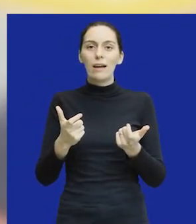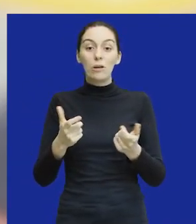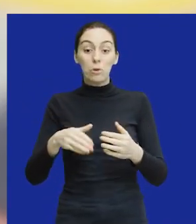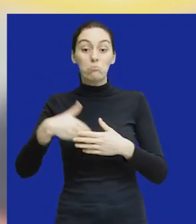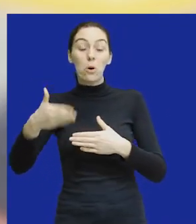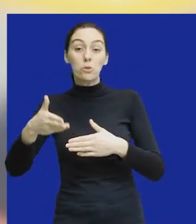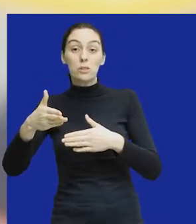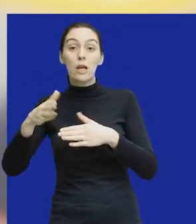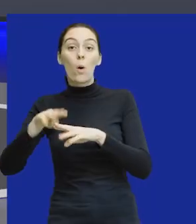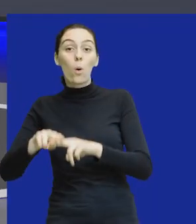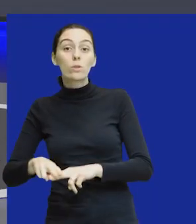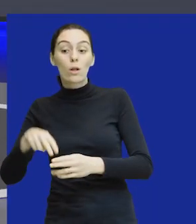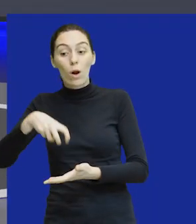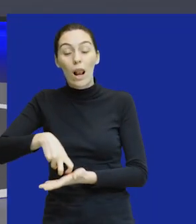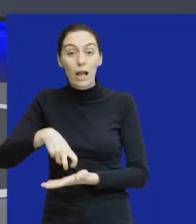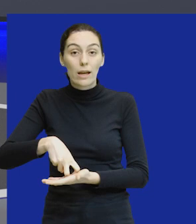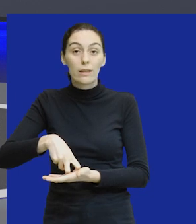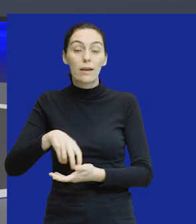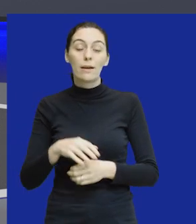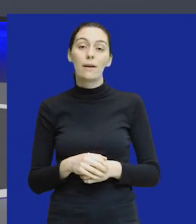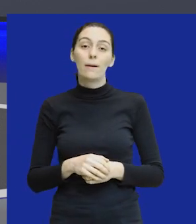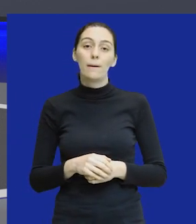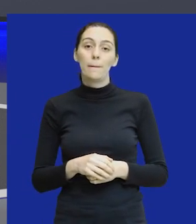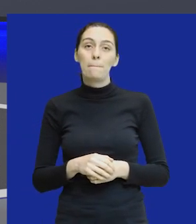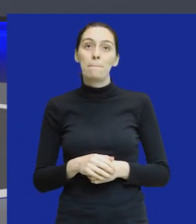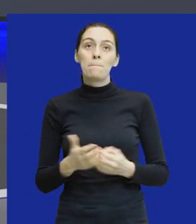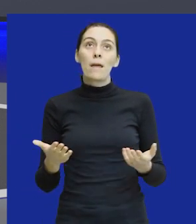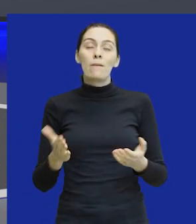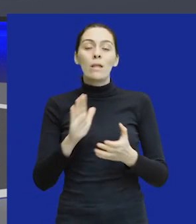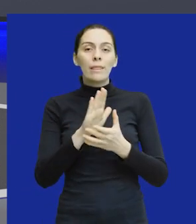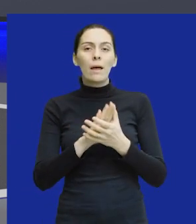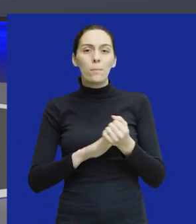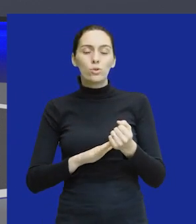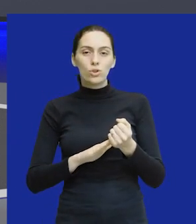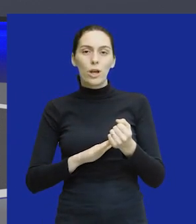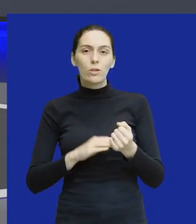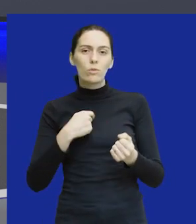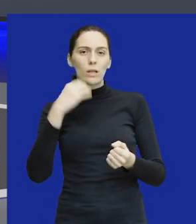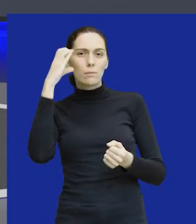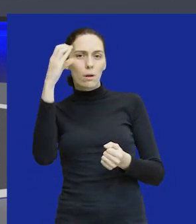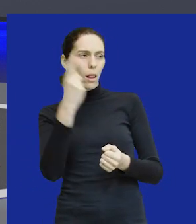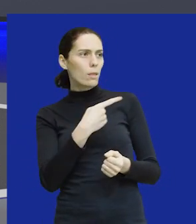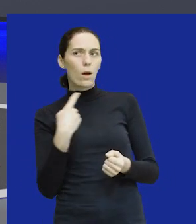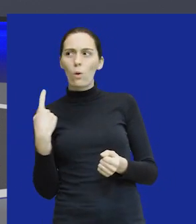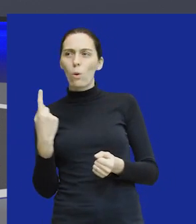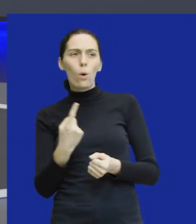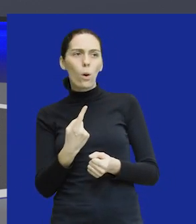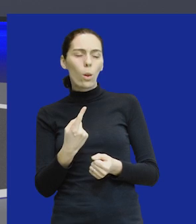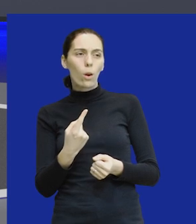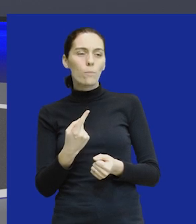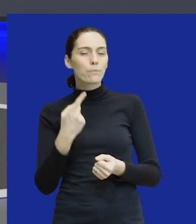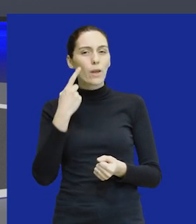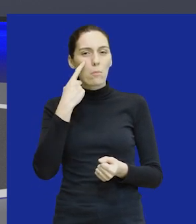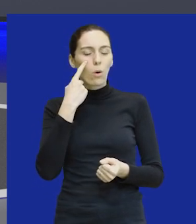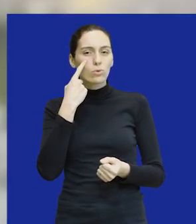na klanjenju? Pa, u početku sam malo gledao oko sebe, vidio,